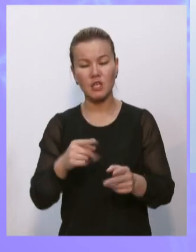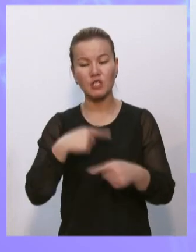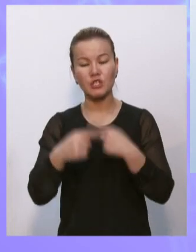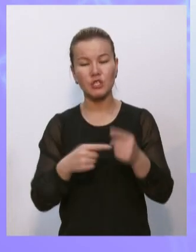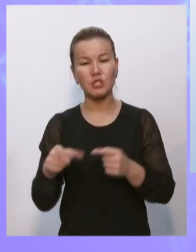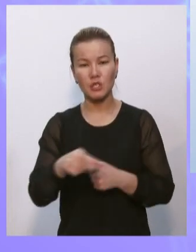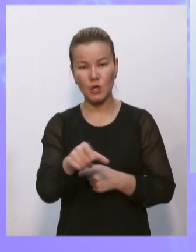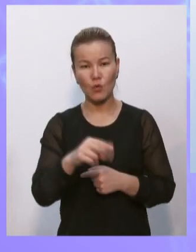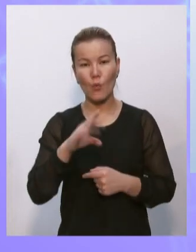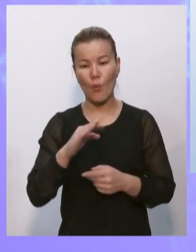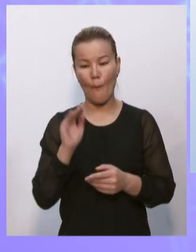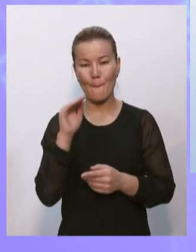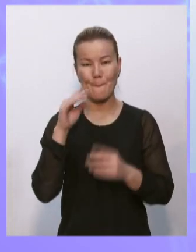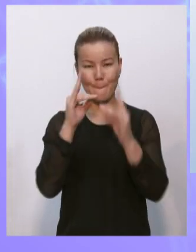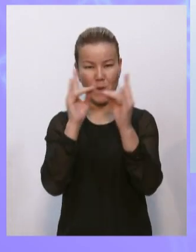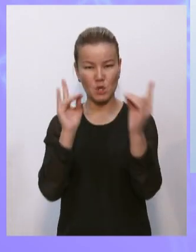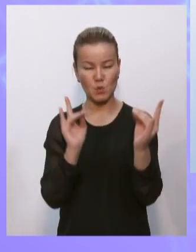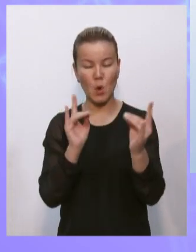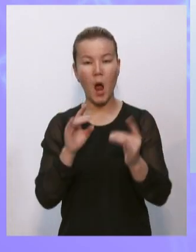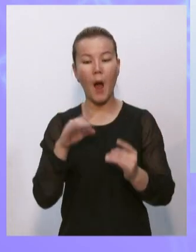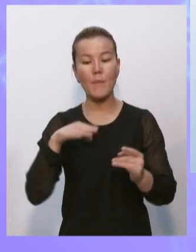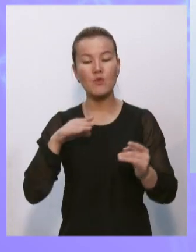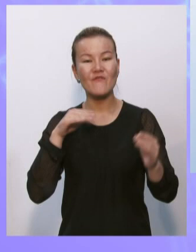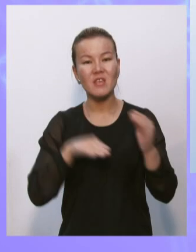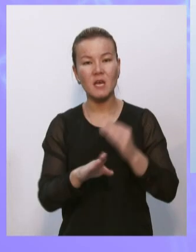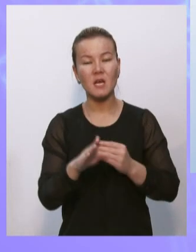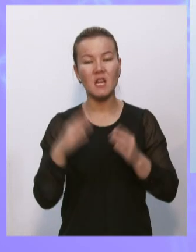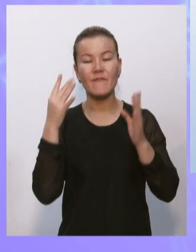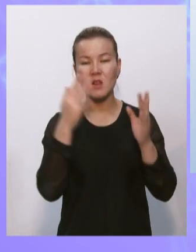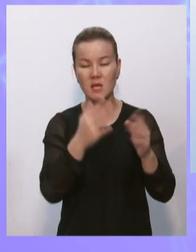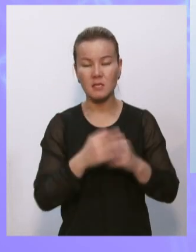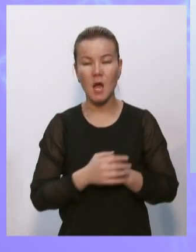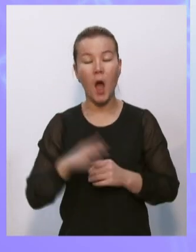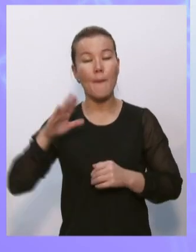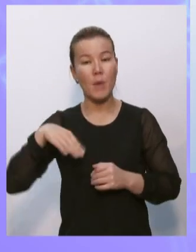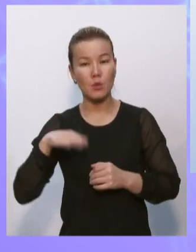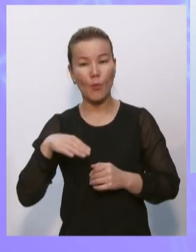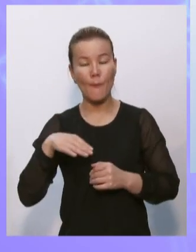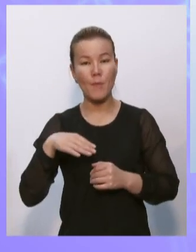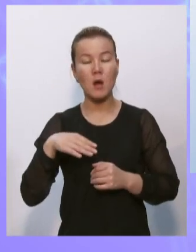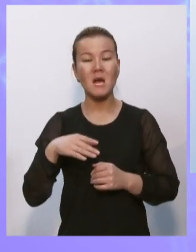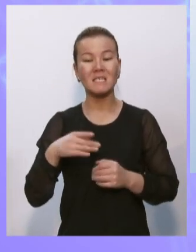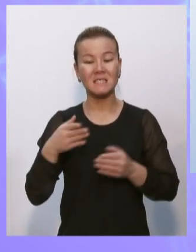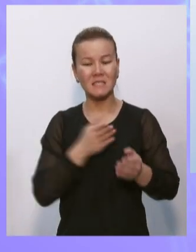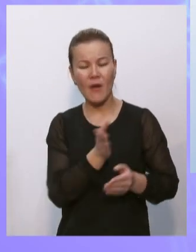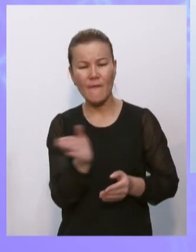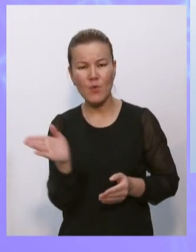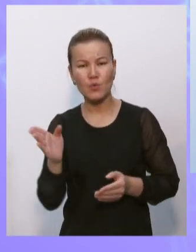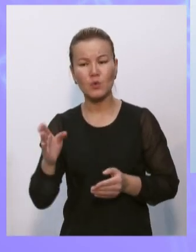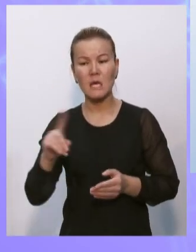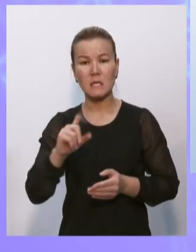реку по мосту, а затем въехали в лес. Потом мы завернули за